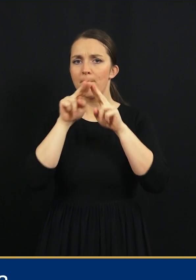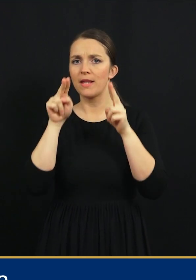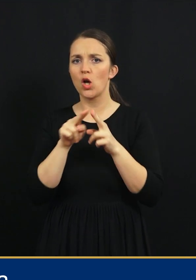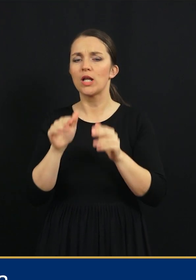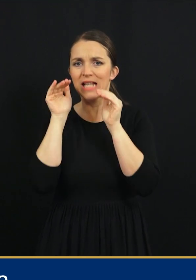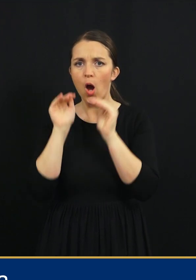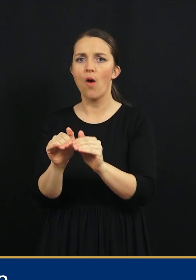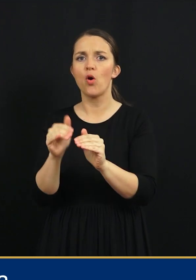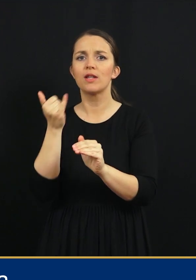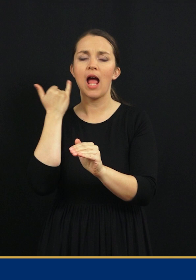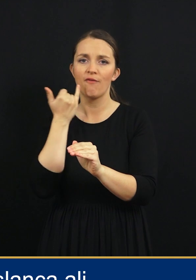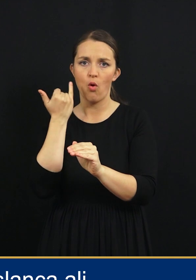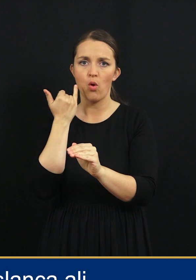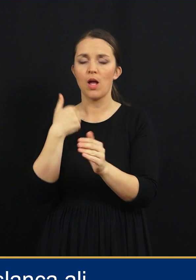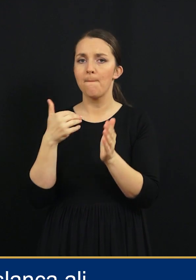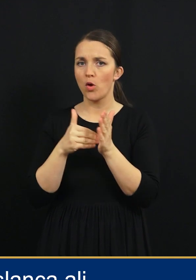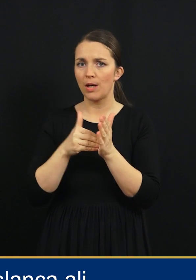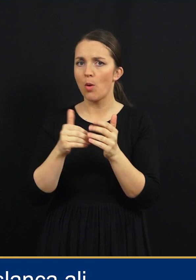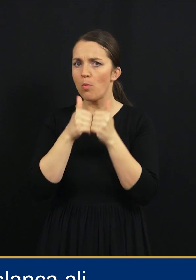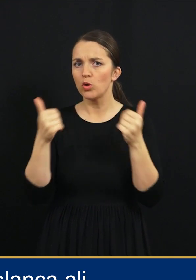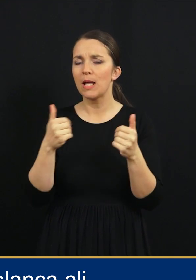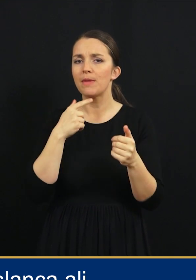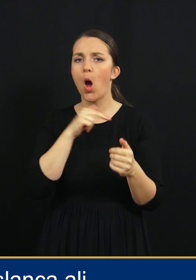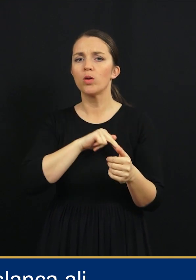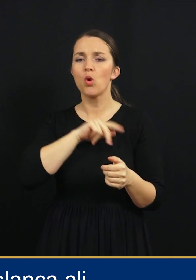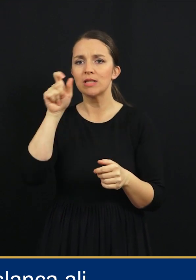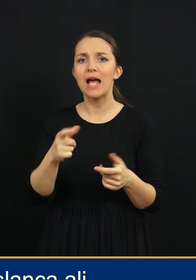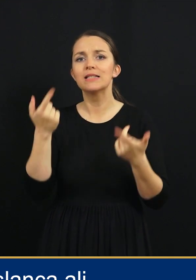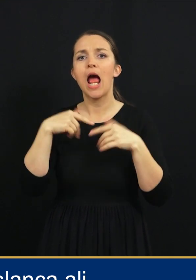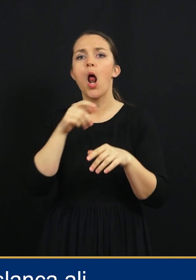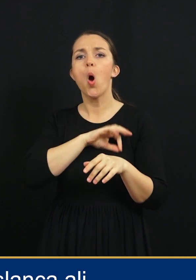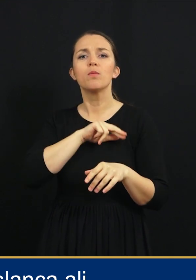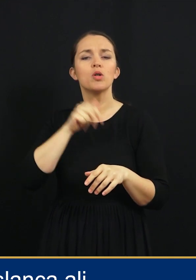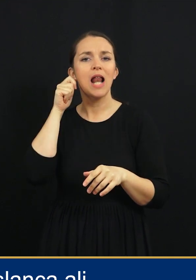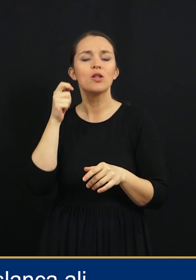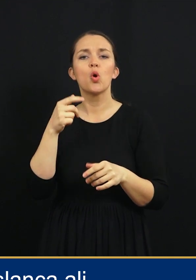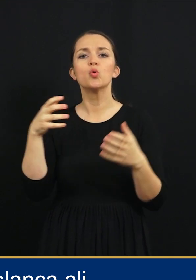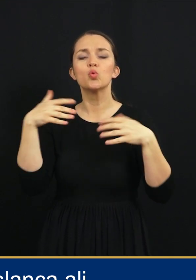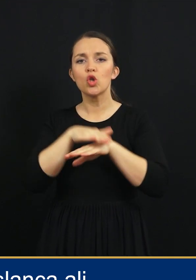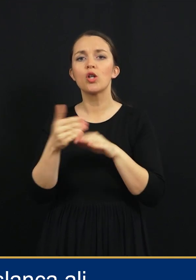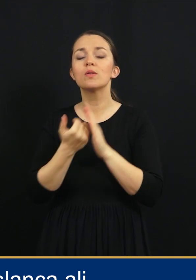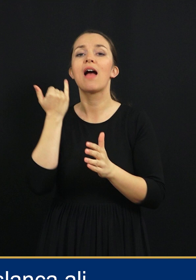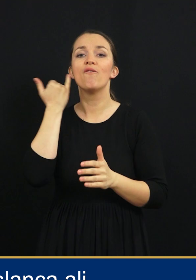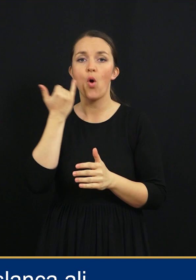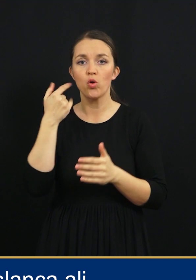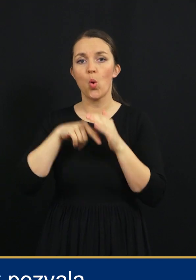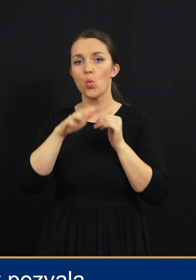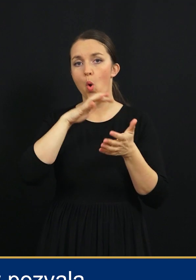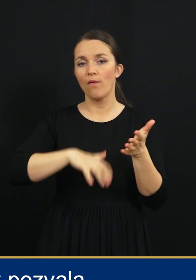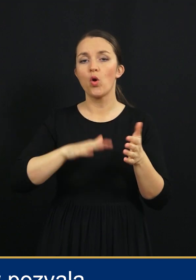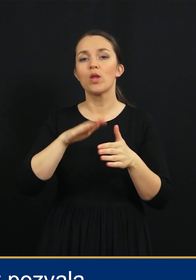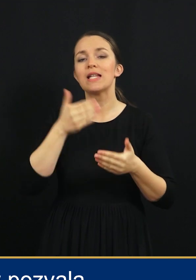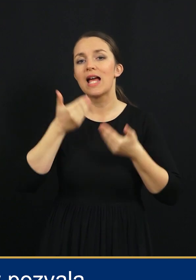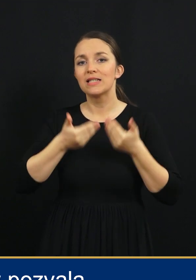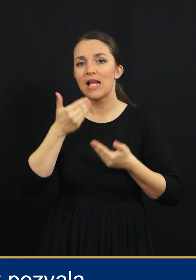mednarodnega zagovornika vode. Potrebujemo posebnega odposlanca ali odposlanko Združenih narodov za vodo, je v govoru na